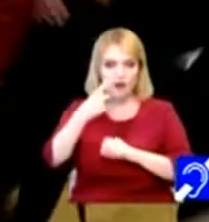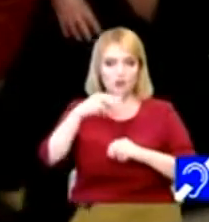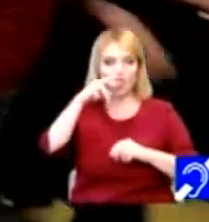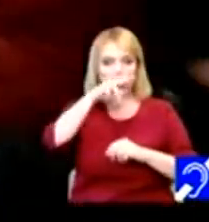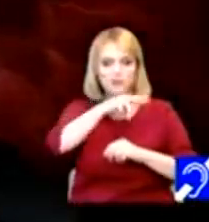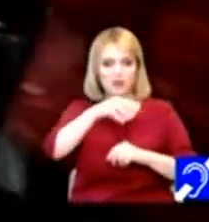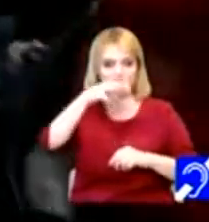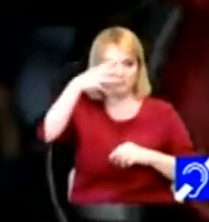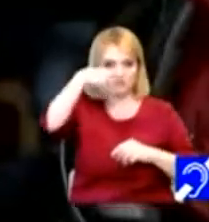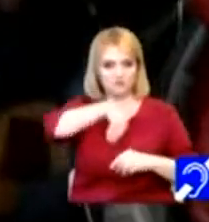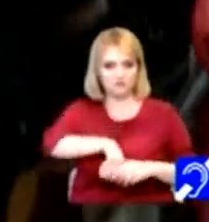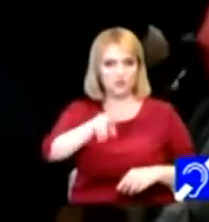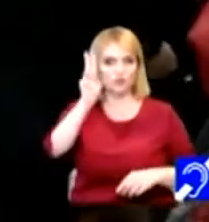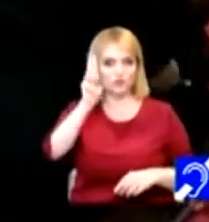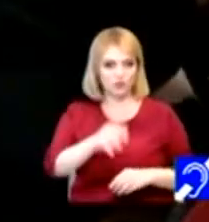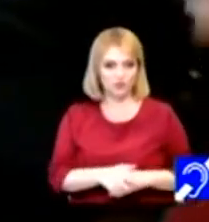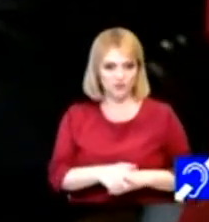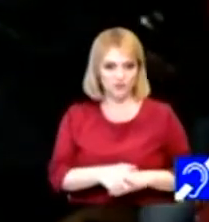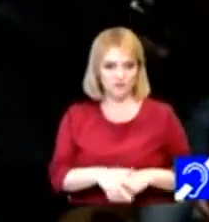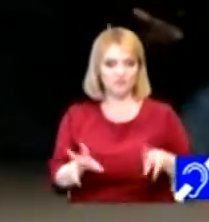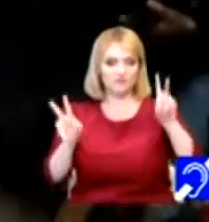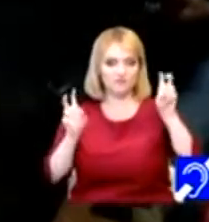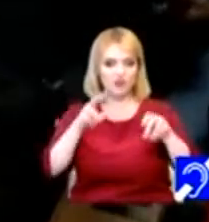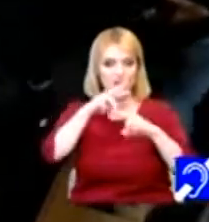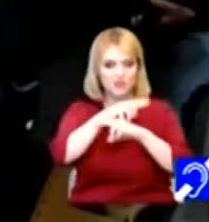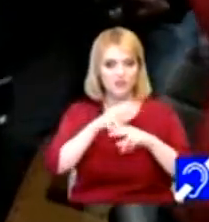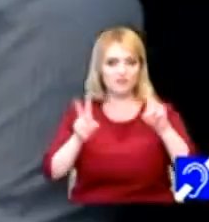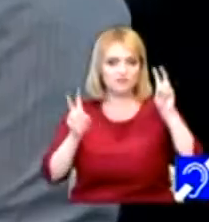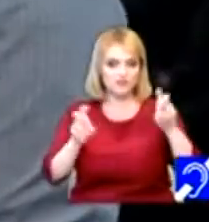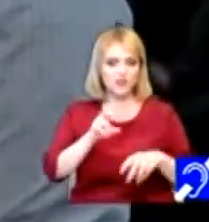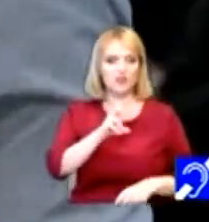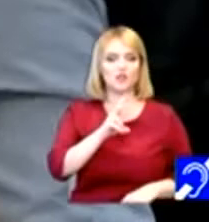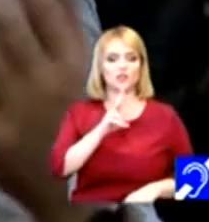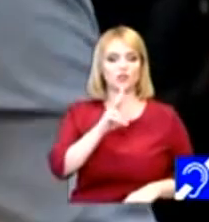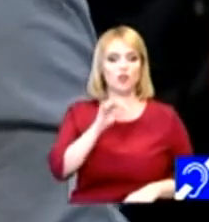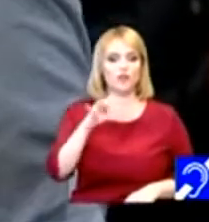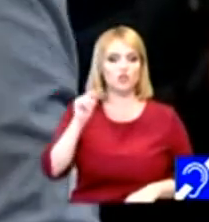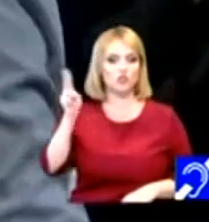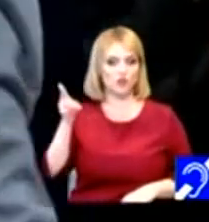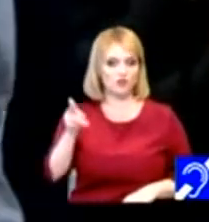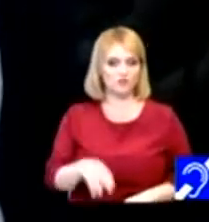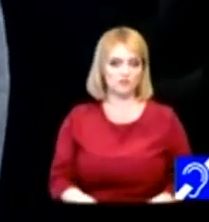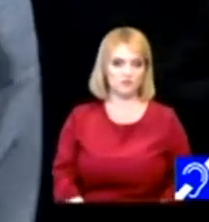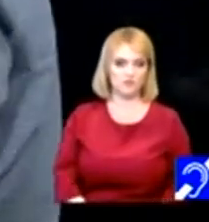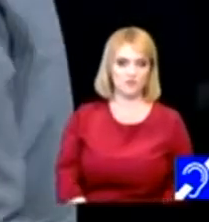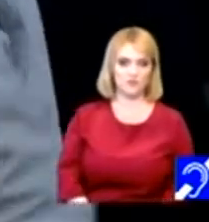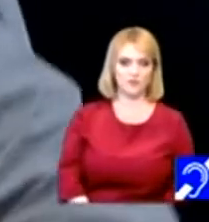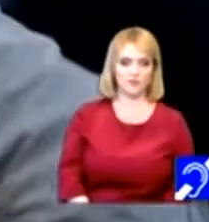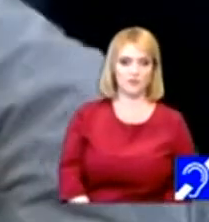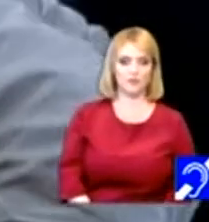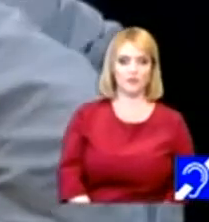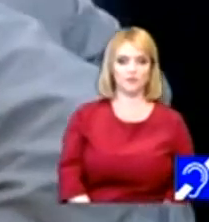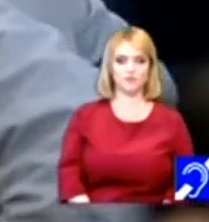URSS. Uniunea Europeană a amenințat Rusia cu noi sancțiuni dacă nu va contribui transparent la anchetarea cazului.